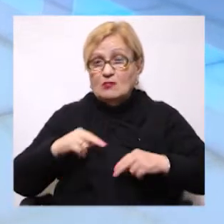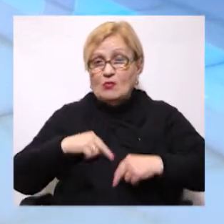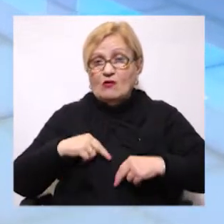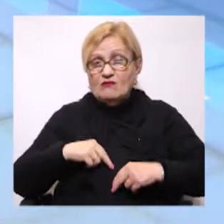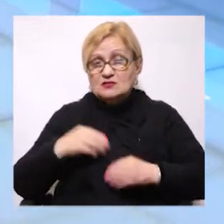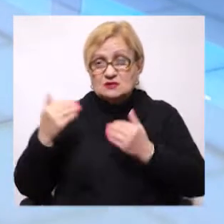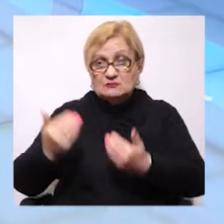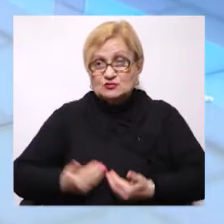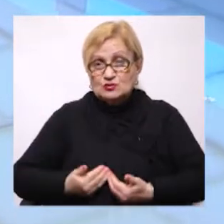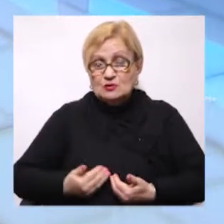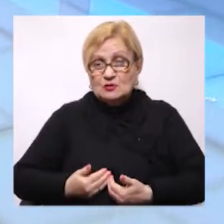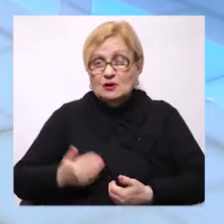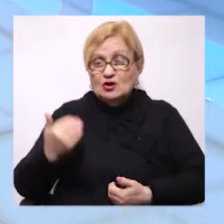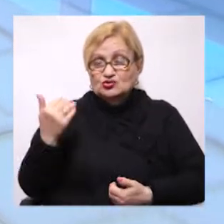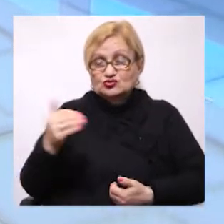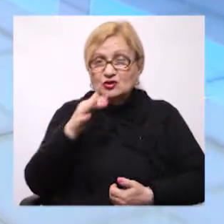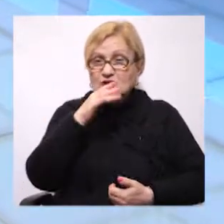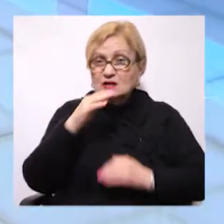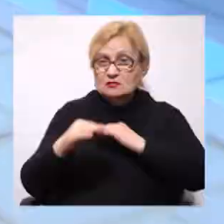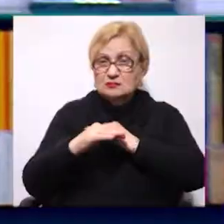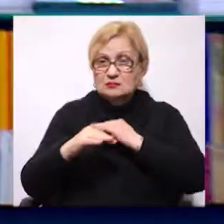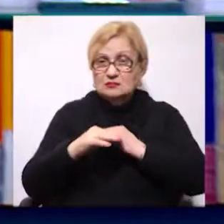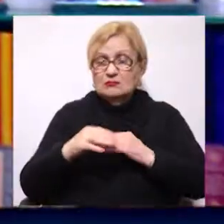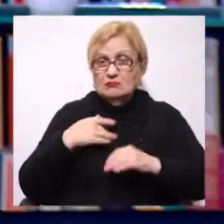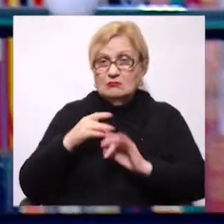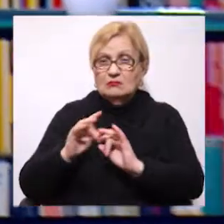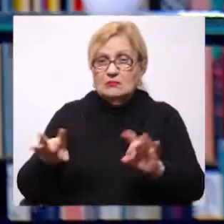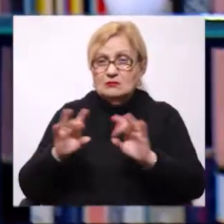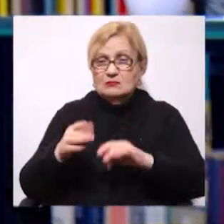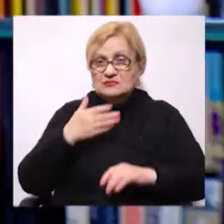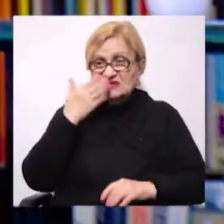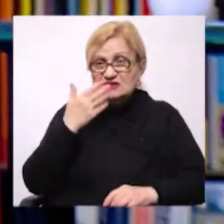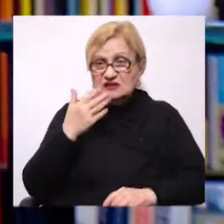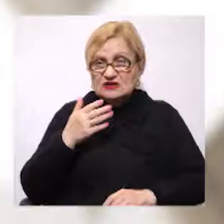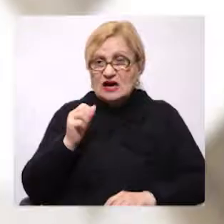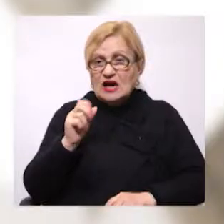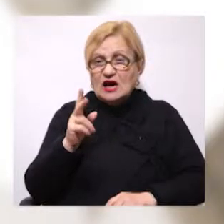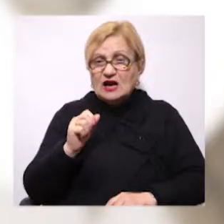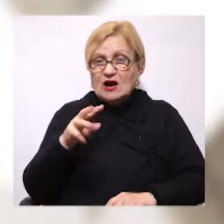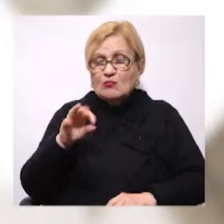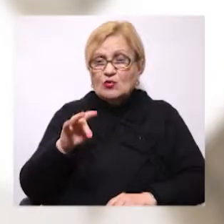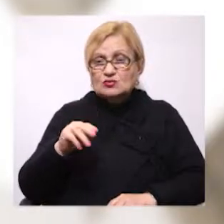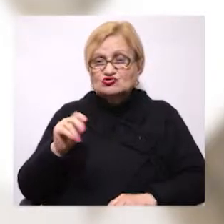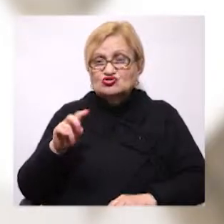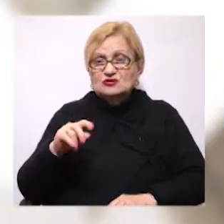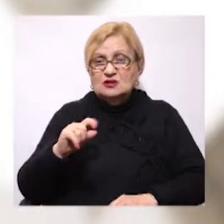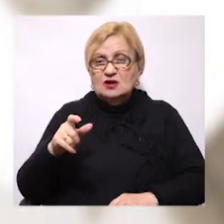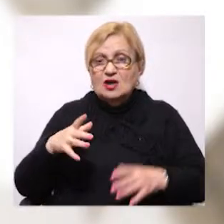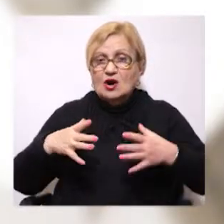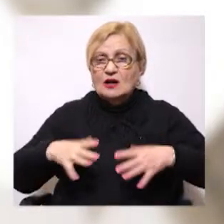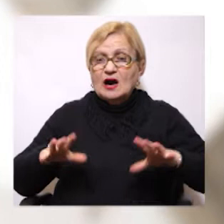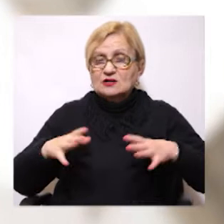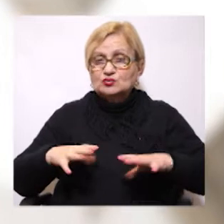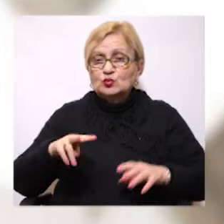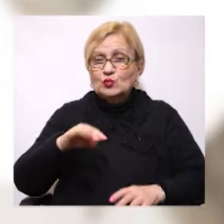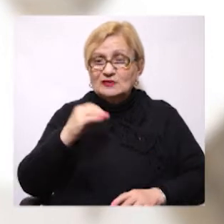მოღვაწეების ცხოვრებით, შენი ასაკისა და ინტერესების გათვალისწინებით, მე გირჩევდი წაგეკითხა აკა მორჩილაძის არჩეულებრივი წიგნი „ქართულის